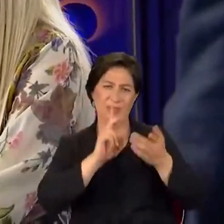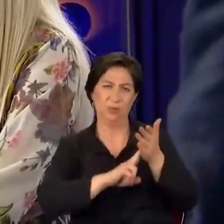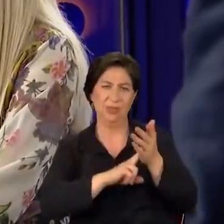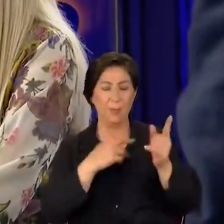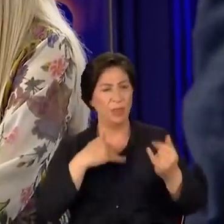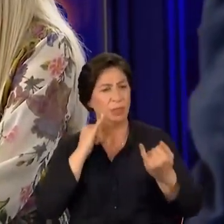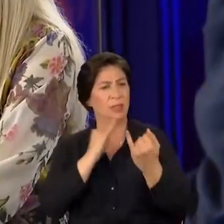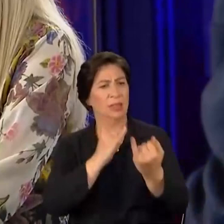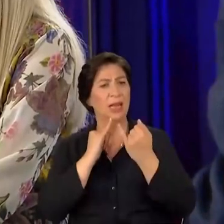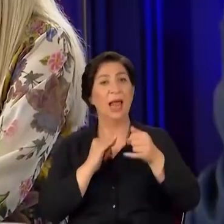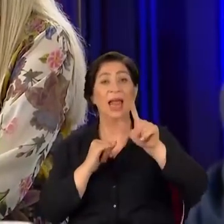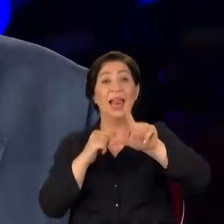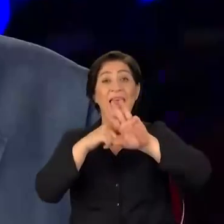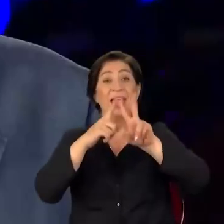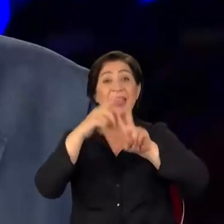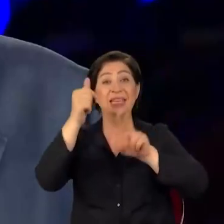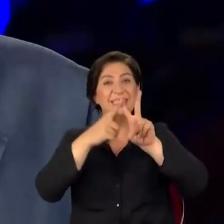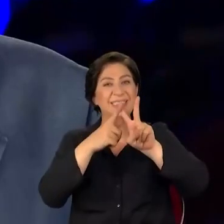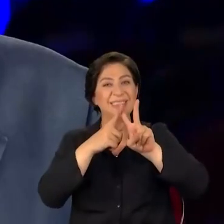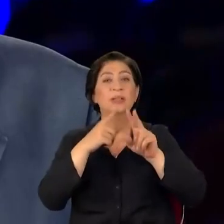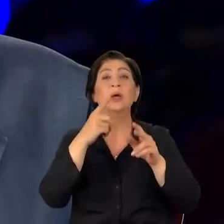aslında Lenin'in teorisini bilmediğini anladım.